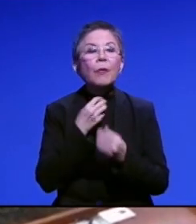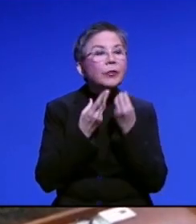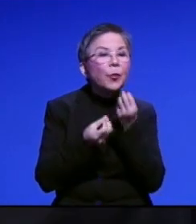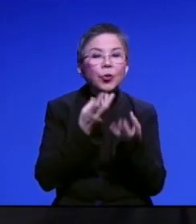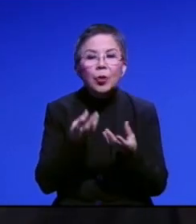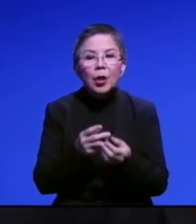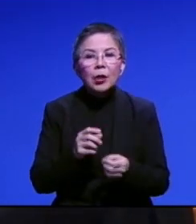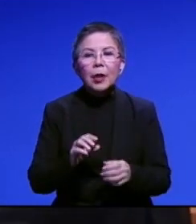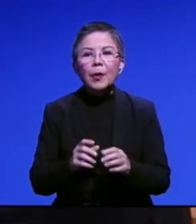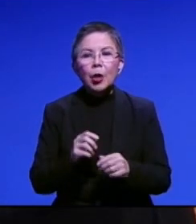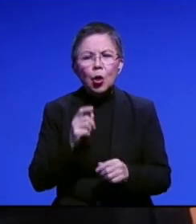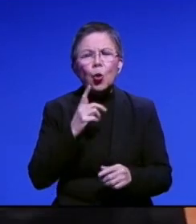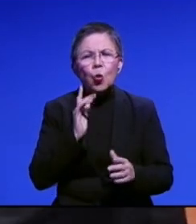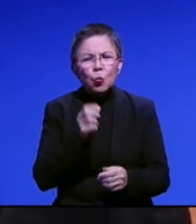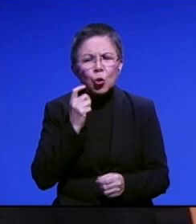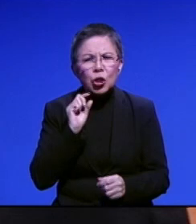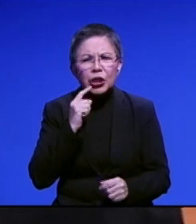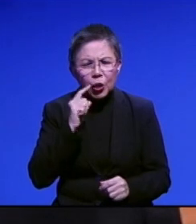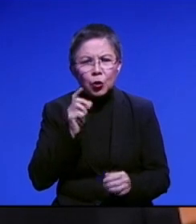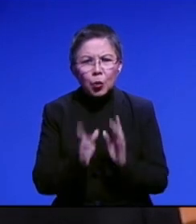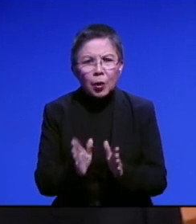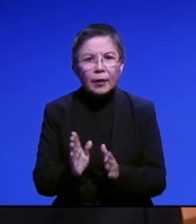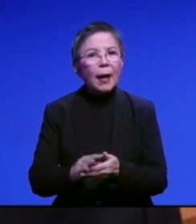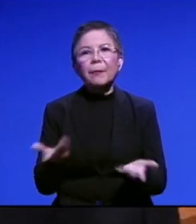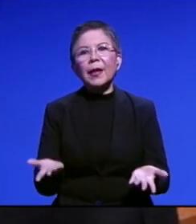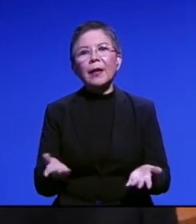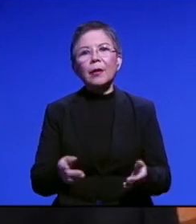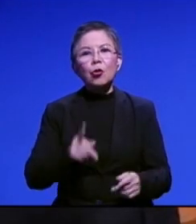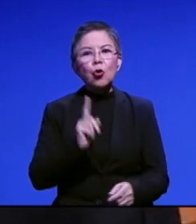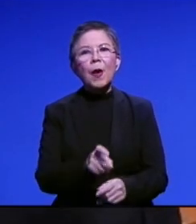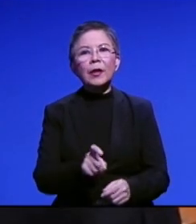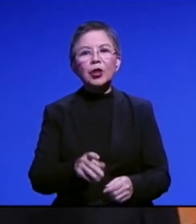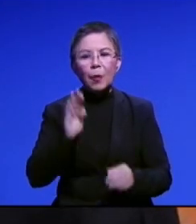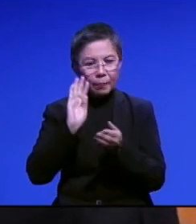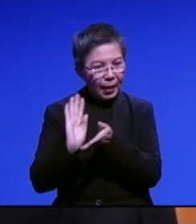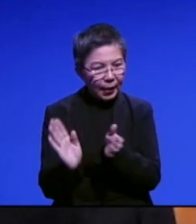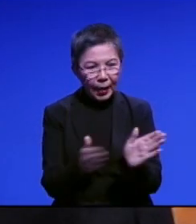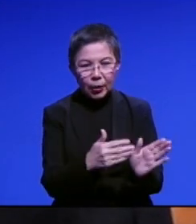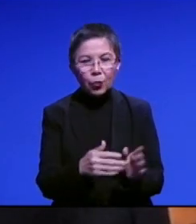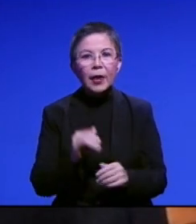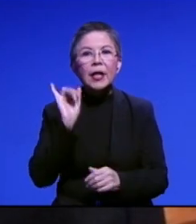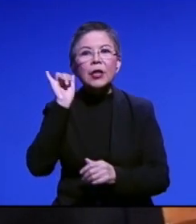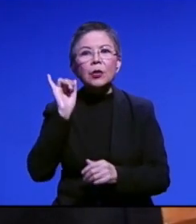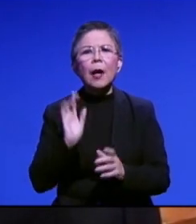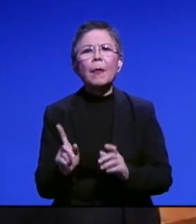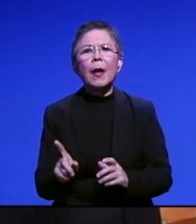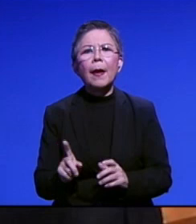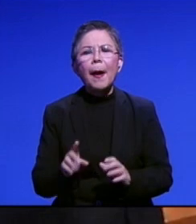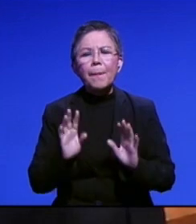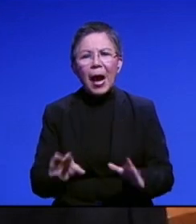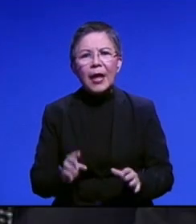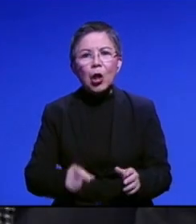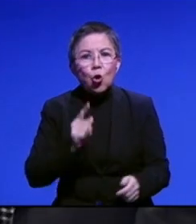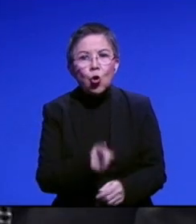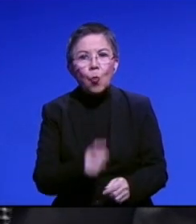seolah-olah sungguh-sungguh dalam penegakan hukum. Wacana hukuman mati dinilai hanya pengalihan isu dari sekian banyaknya pengurangan